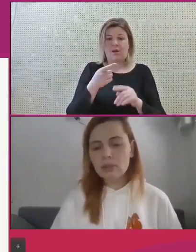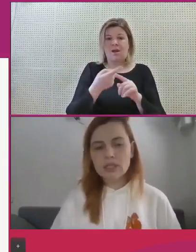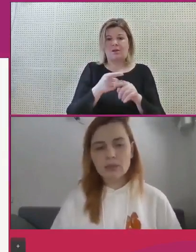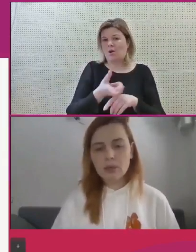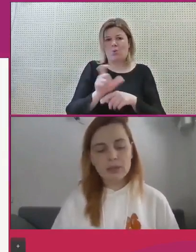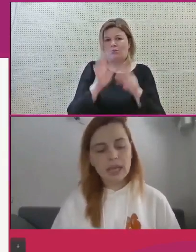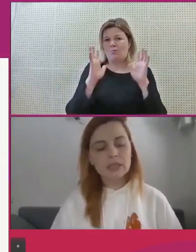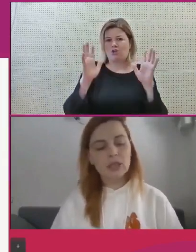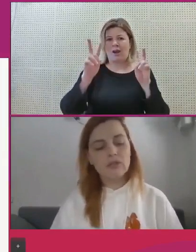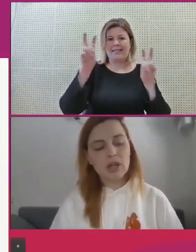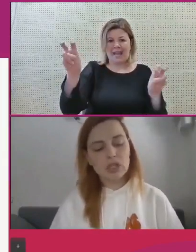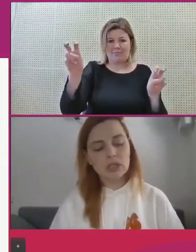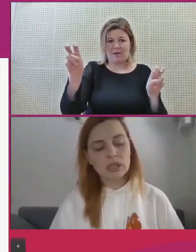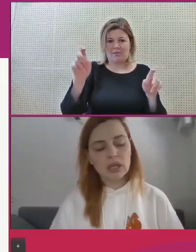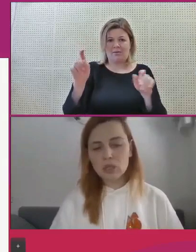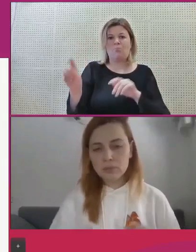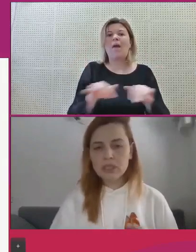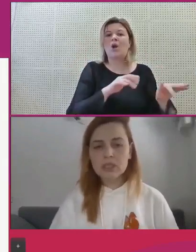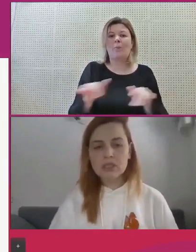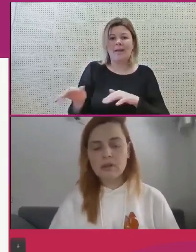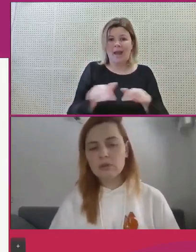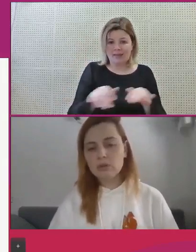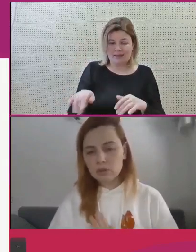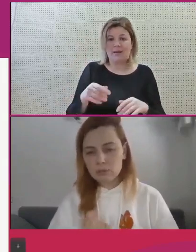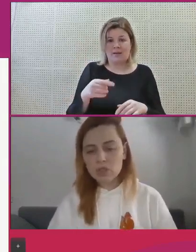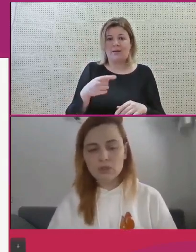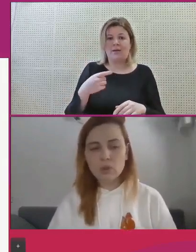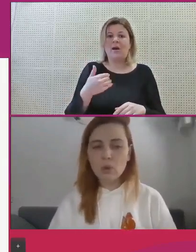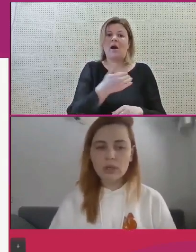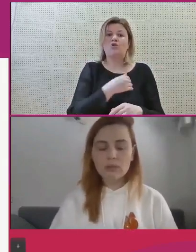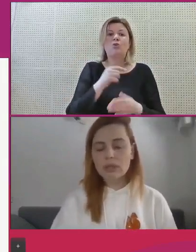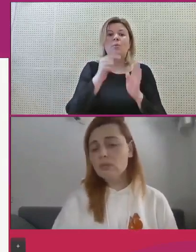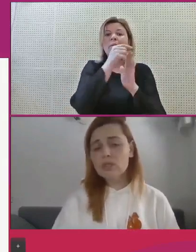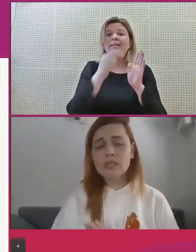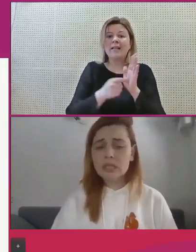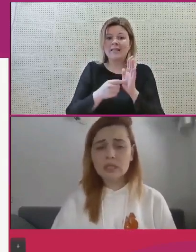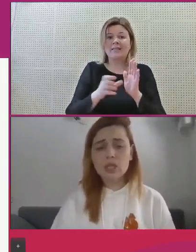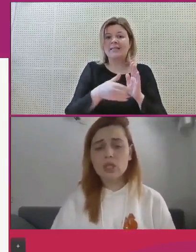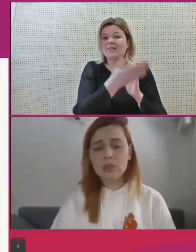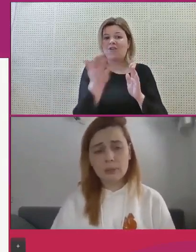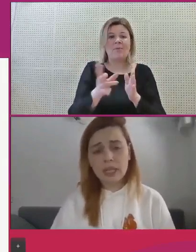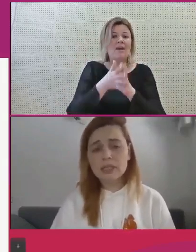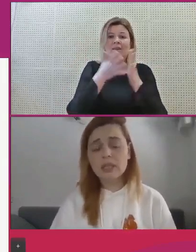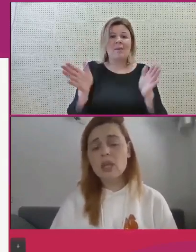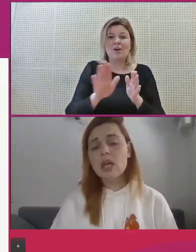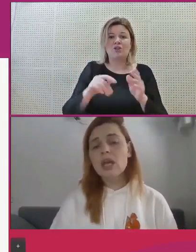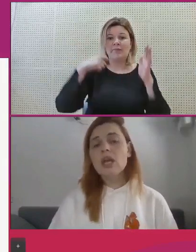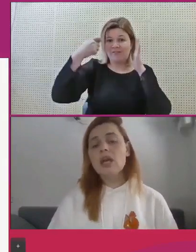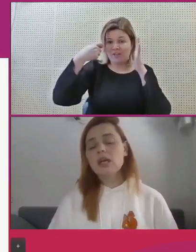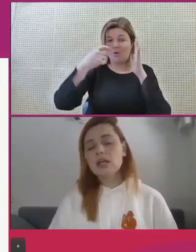обширная тематика мероприятия. Важно, я хочу поделиться с вами небольшим видеороликом одного из последних наших